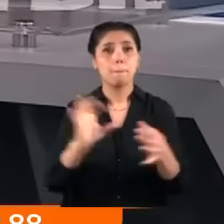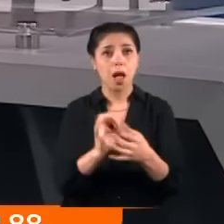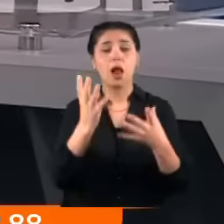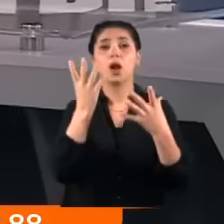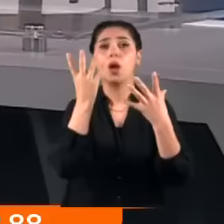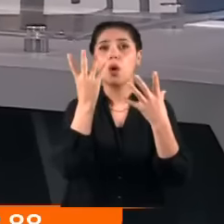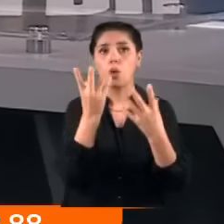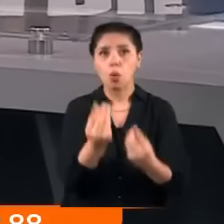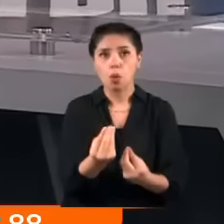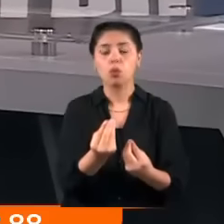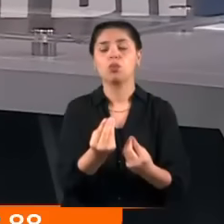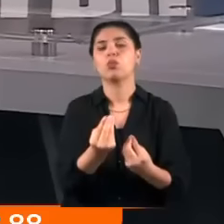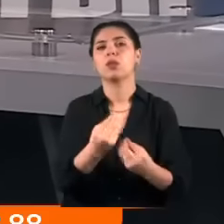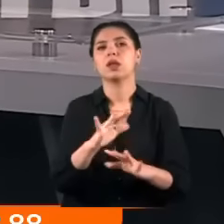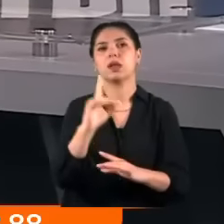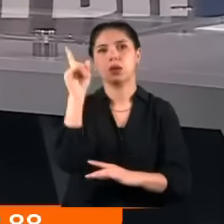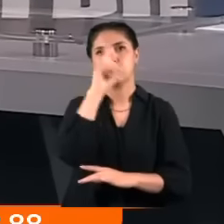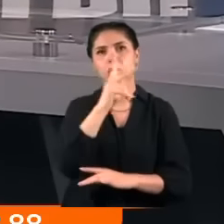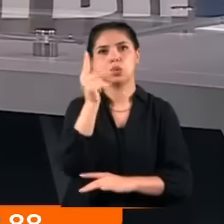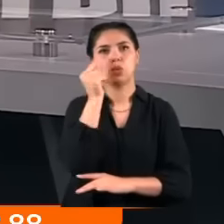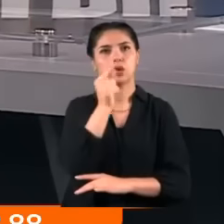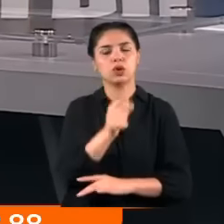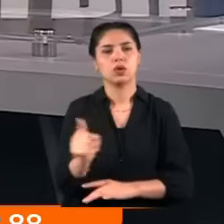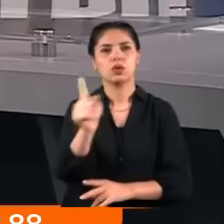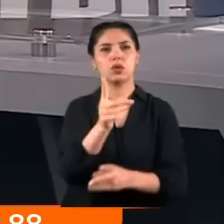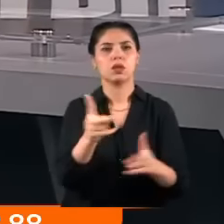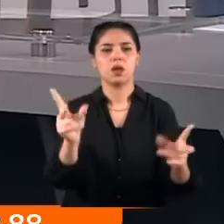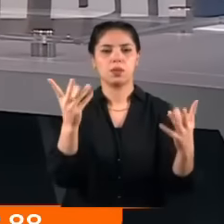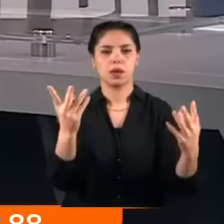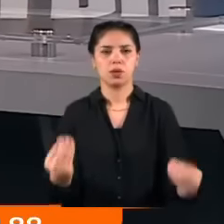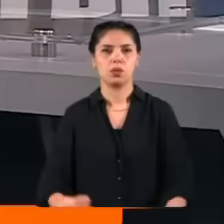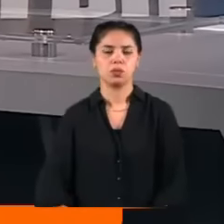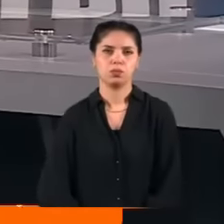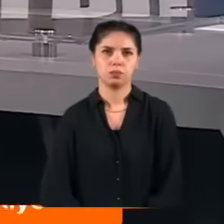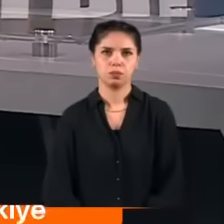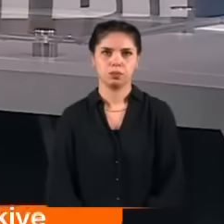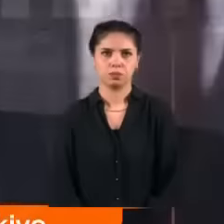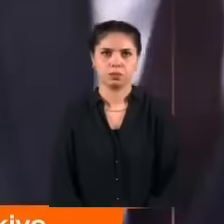bağlantıları olmadığı gerekçesiyle ise 3 sanığın beraatini istedi.